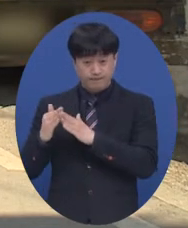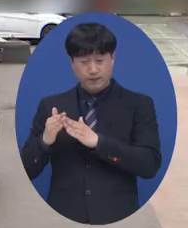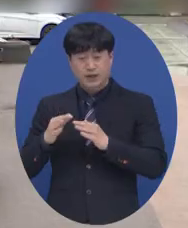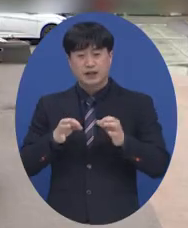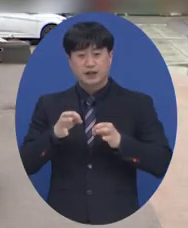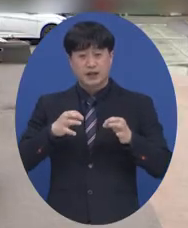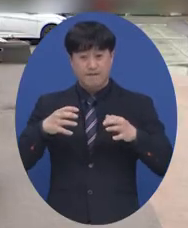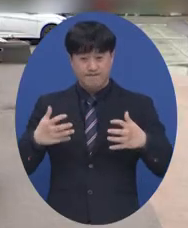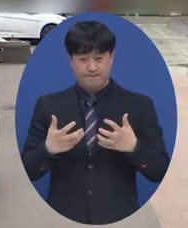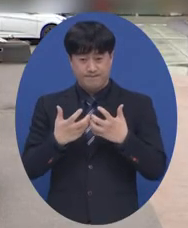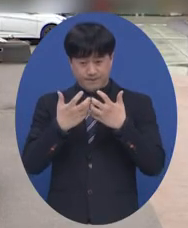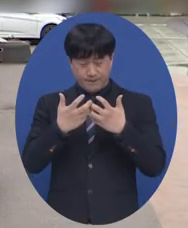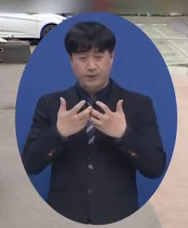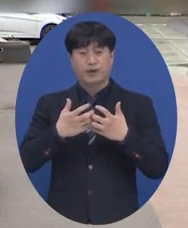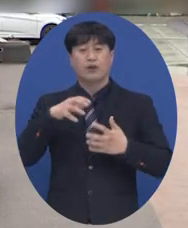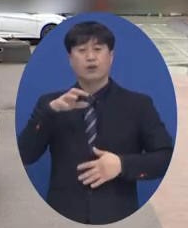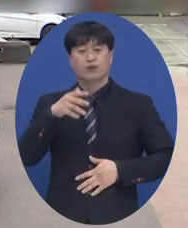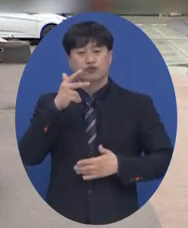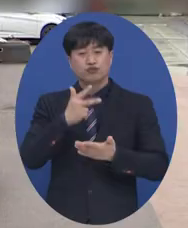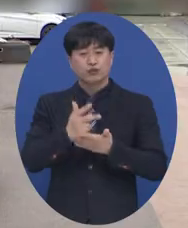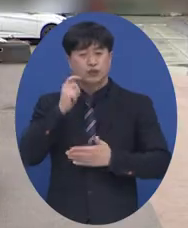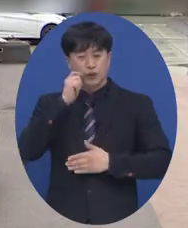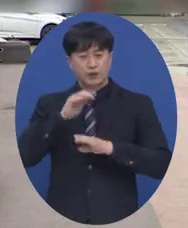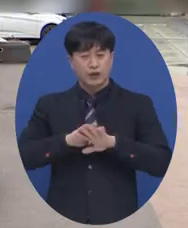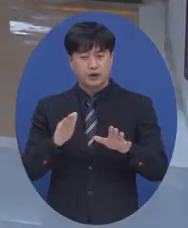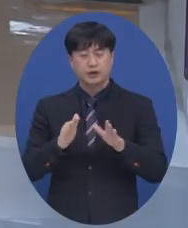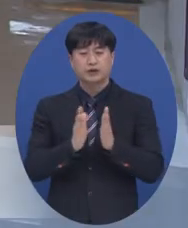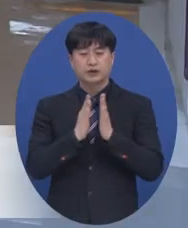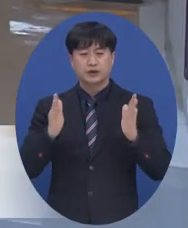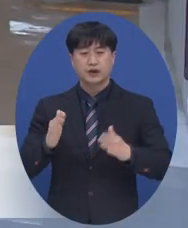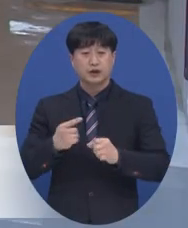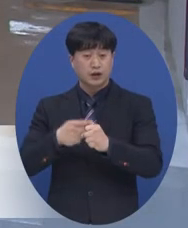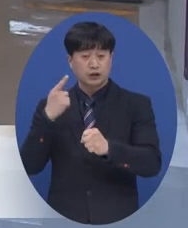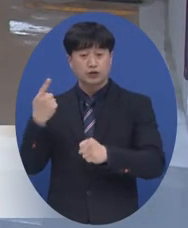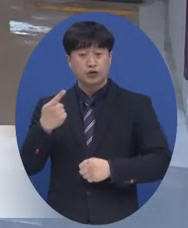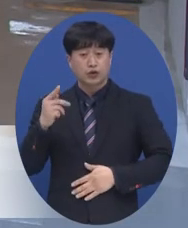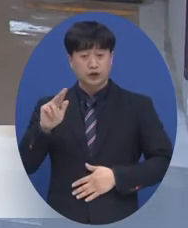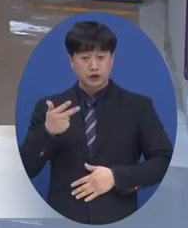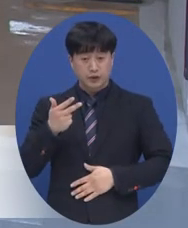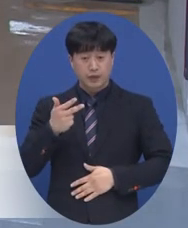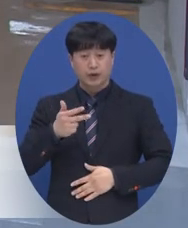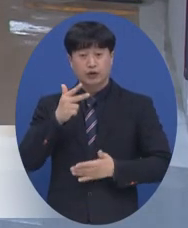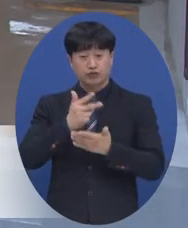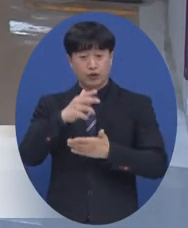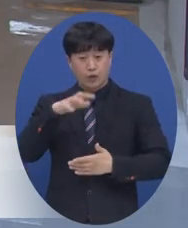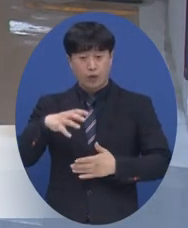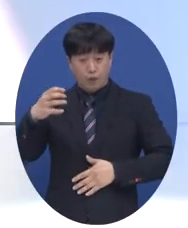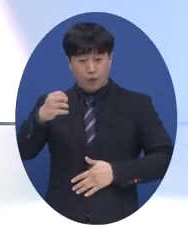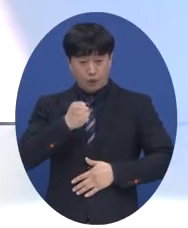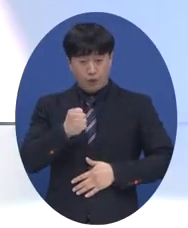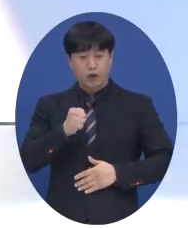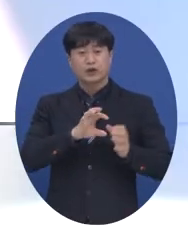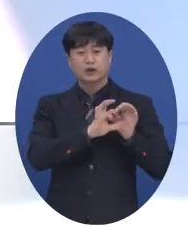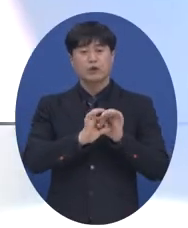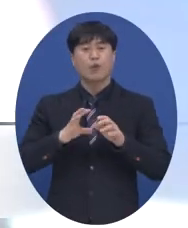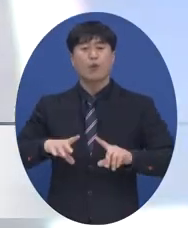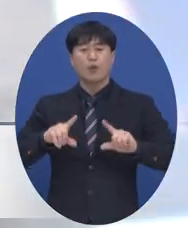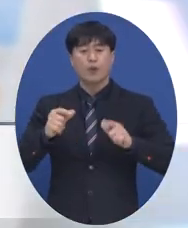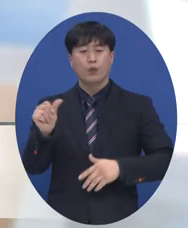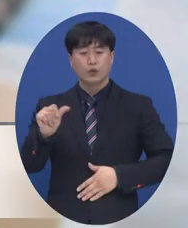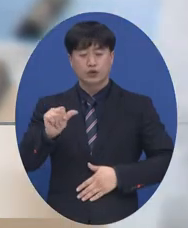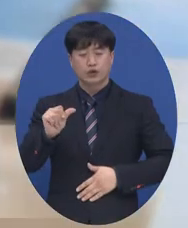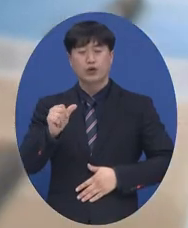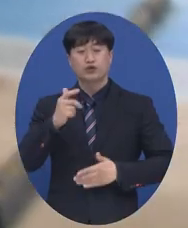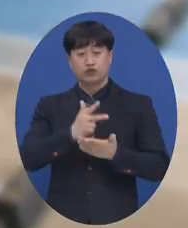상가 밀집지역에 주차난 해소에 나섰습니다 지난해 1700여 면을 주차 공간을 마련한 데 이어 올해 약